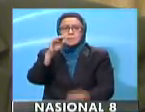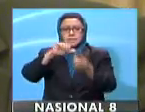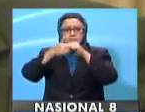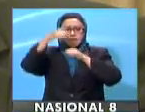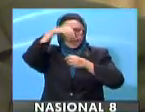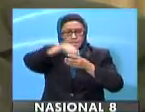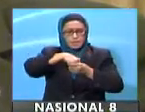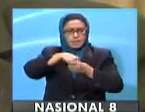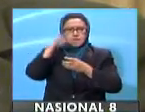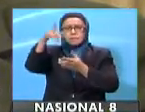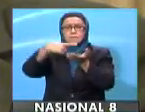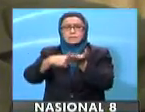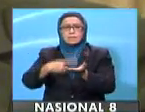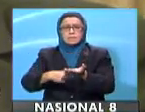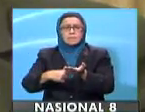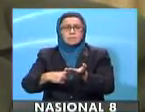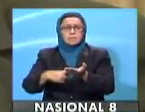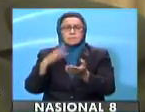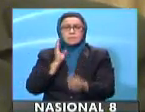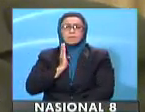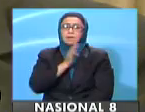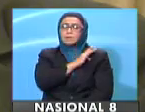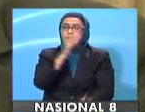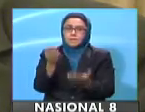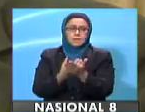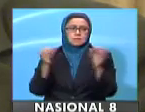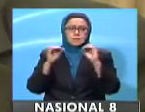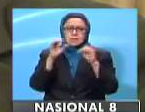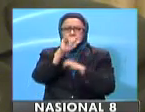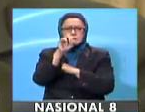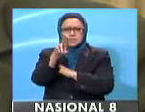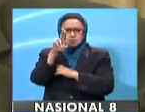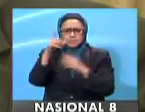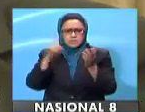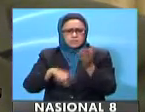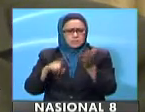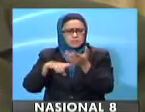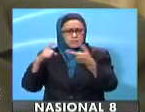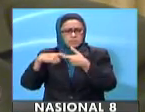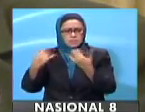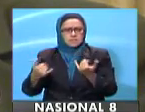new board. Tada, it's not an issue of a crime, because semua perkara mesti